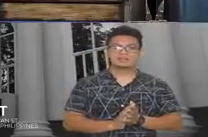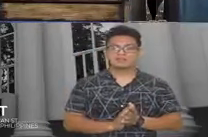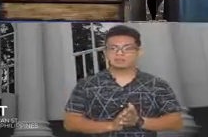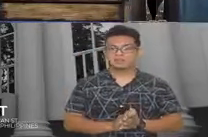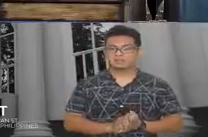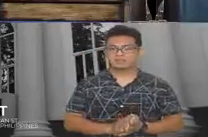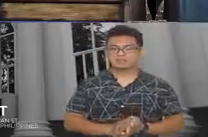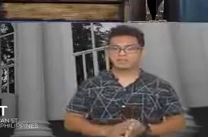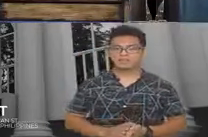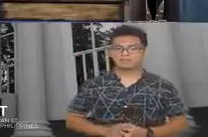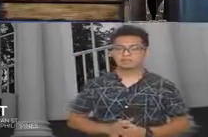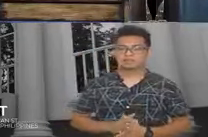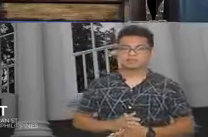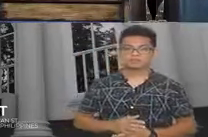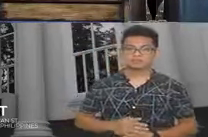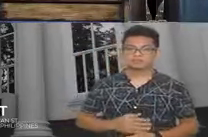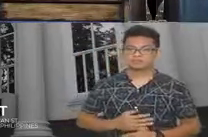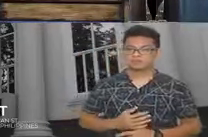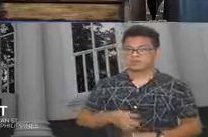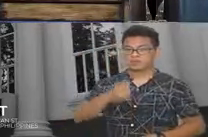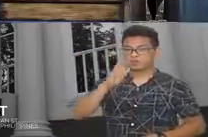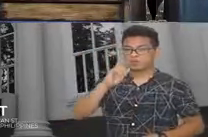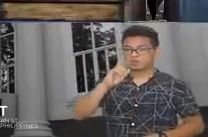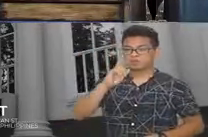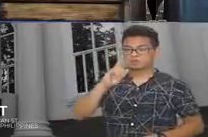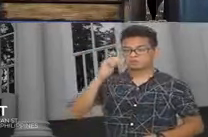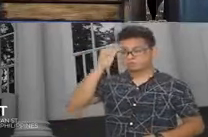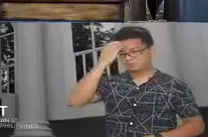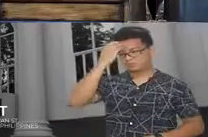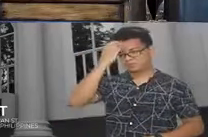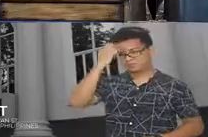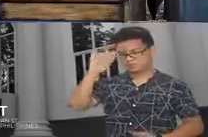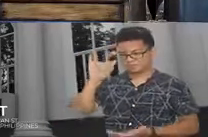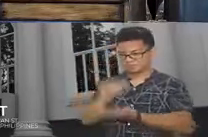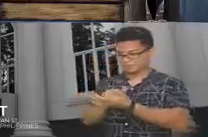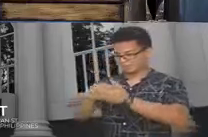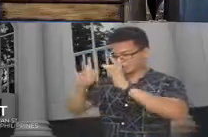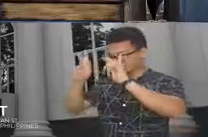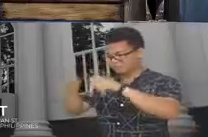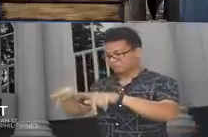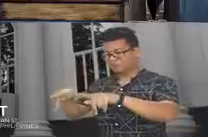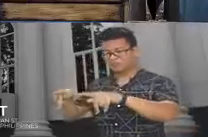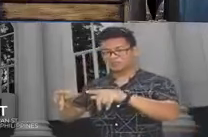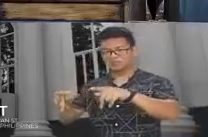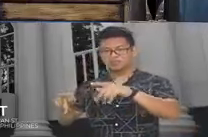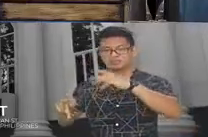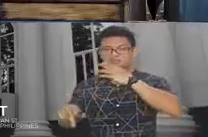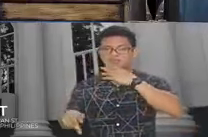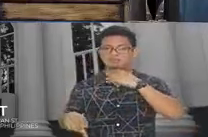Niingon si Jesus eh, na, ako'y kinagwapuhan, ambot lang.